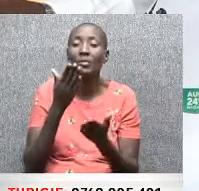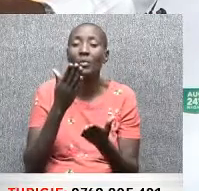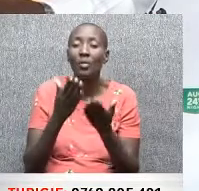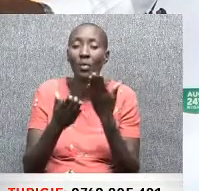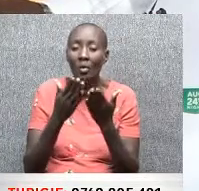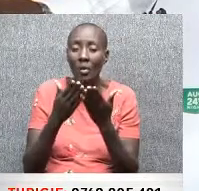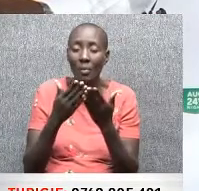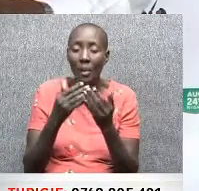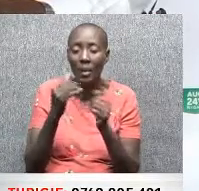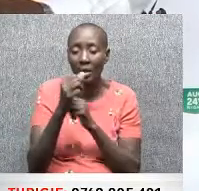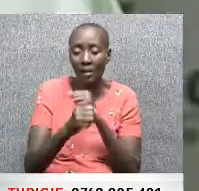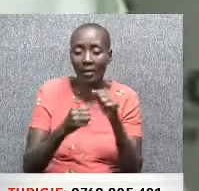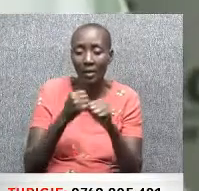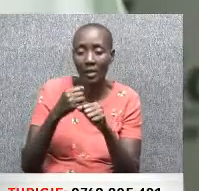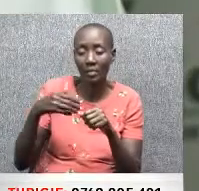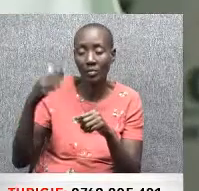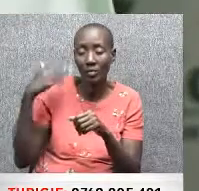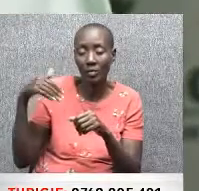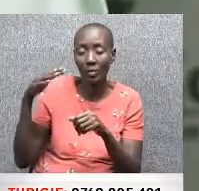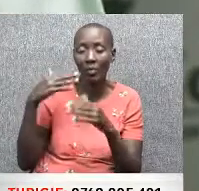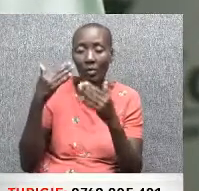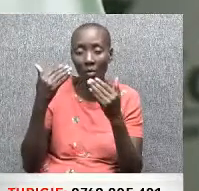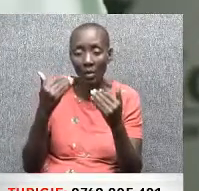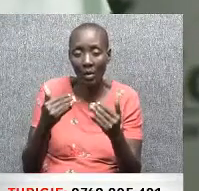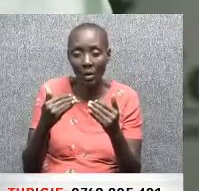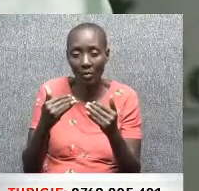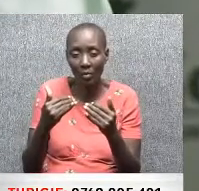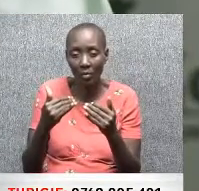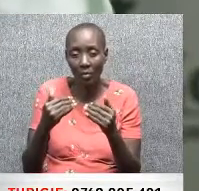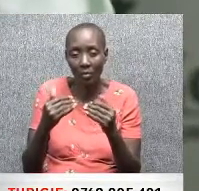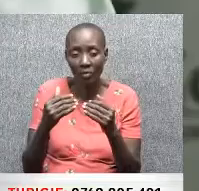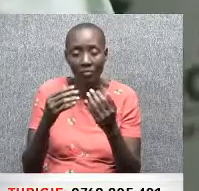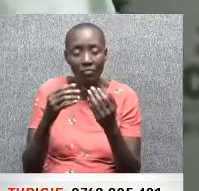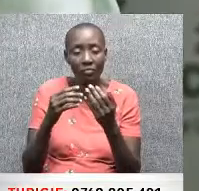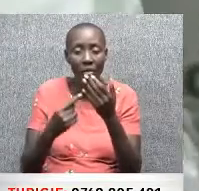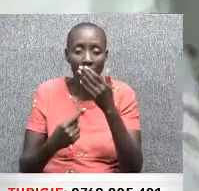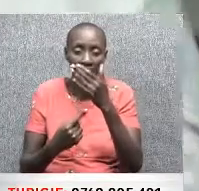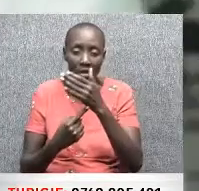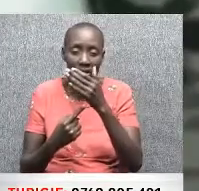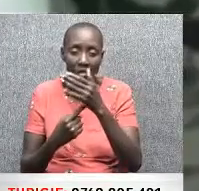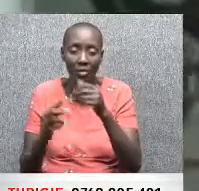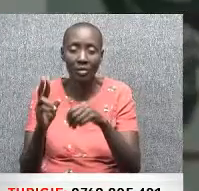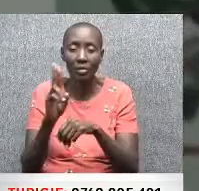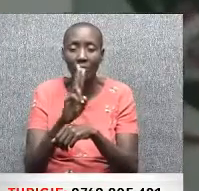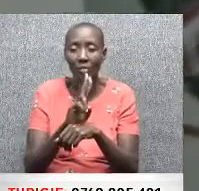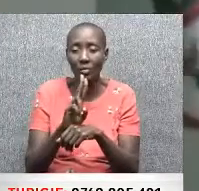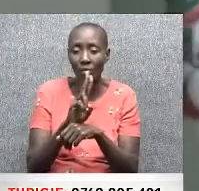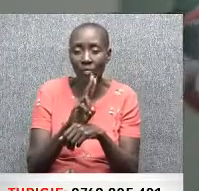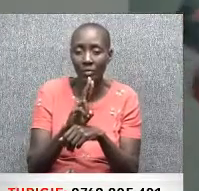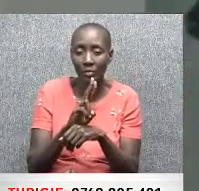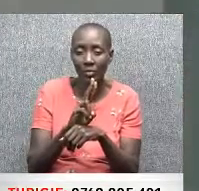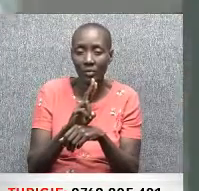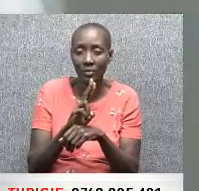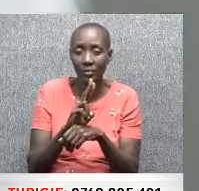za awali, wakati huu shughuli hiyo itaendeshwa kwa njia ya kidijitali. It has a black